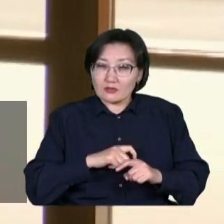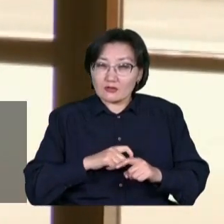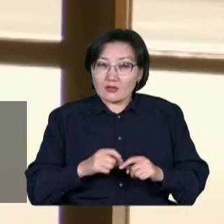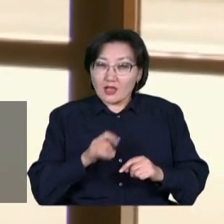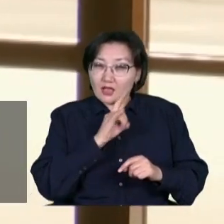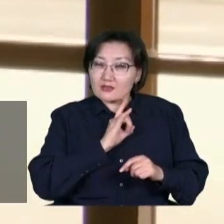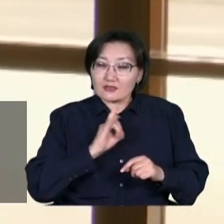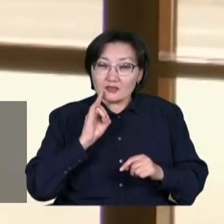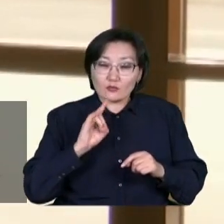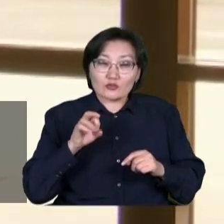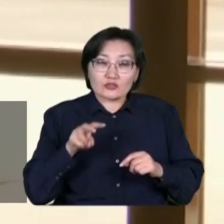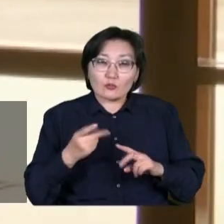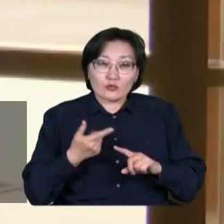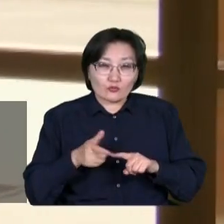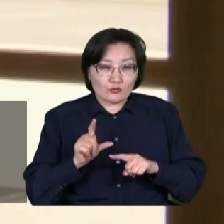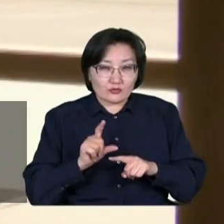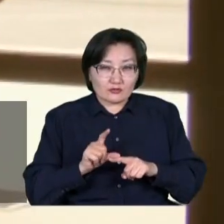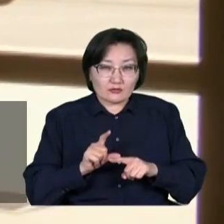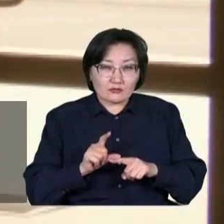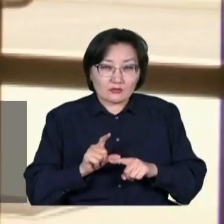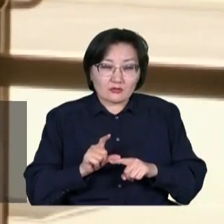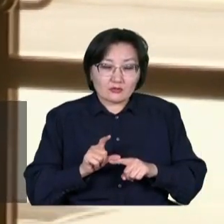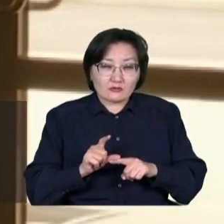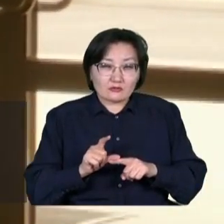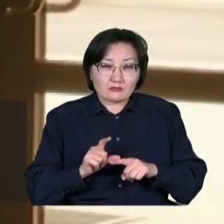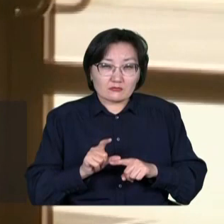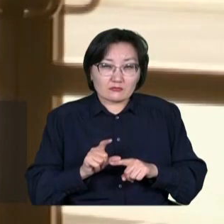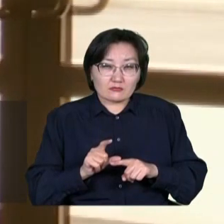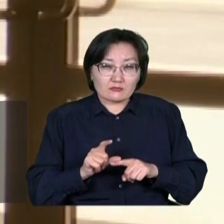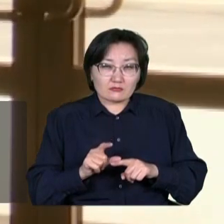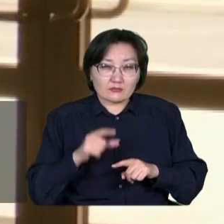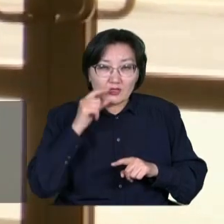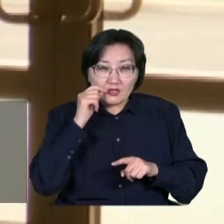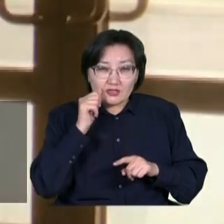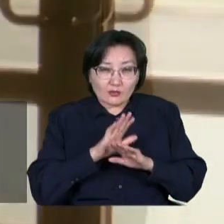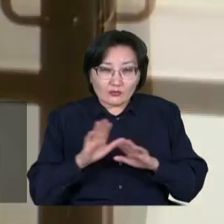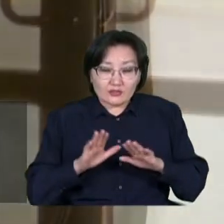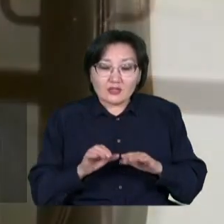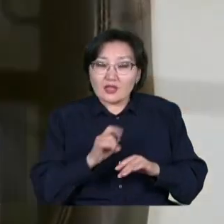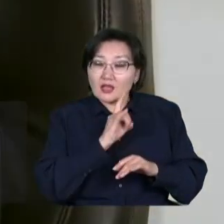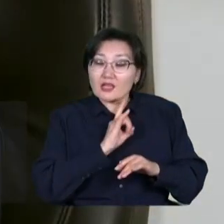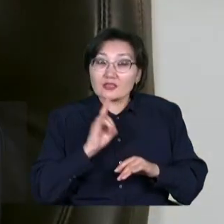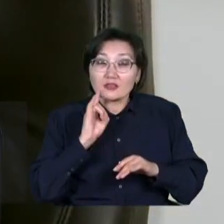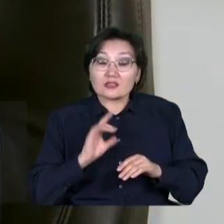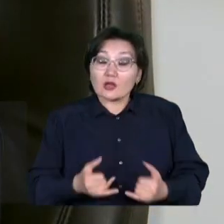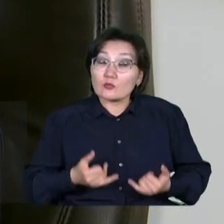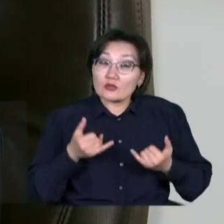адам болғаннан кейін ол өте жақсы ер адам қарағанда әйел адам қайша айтқанда сыпайлы